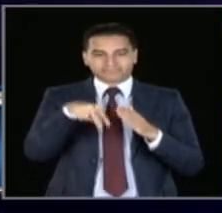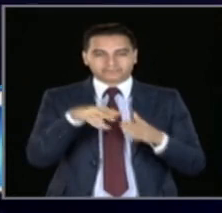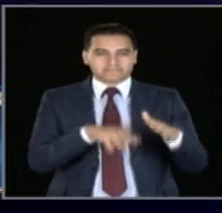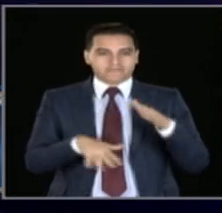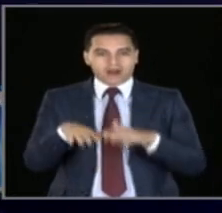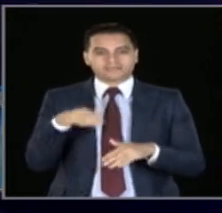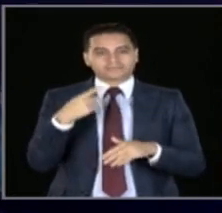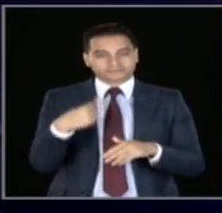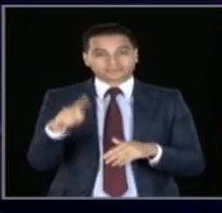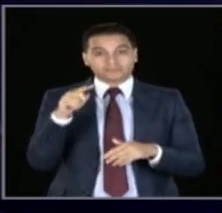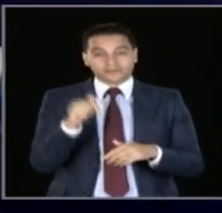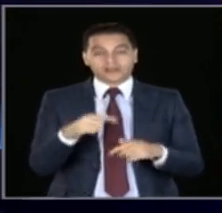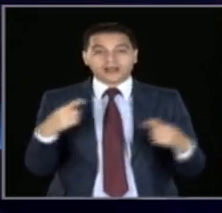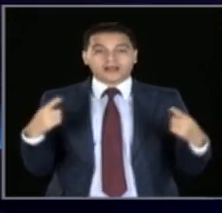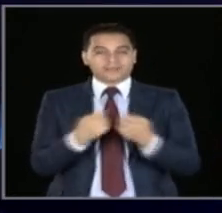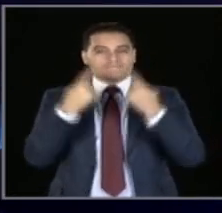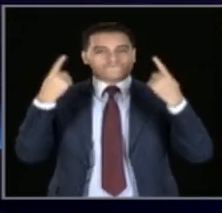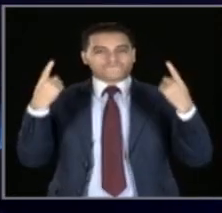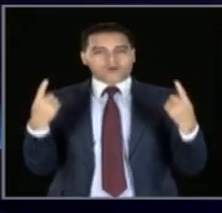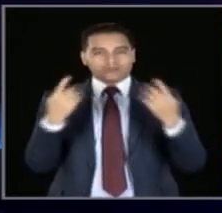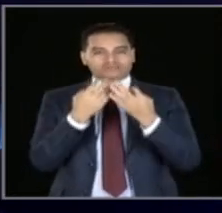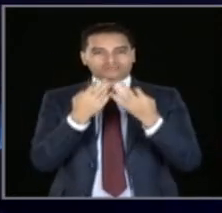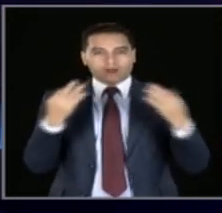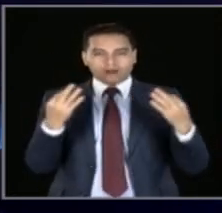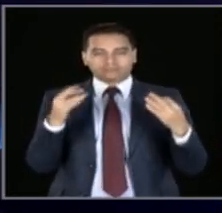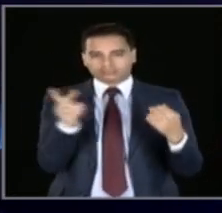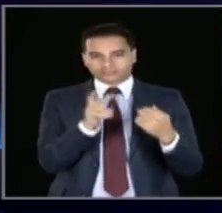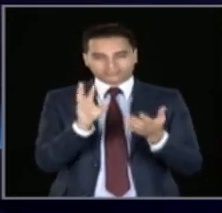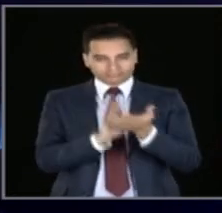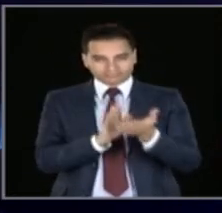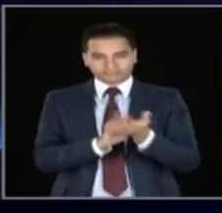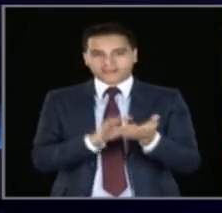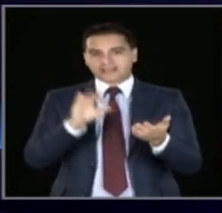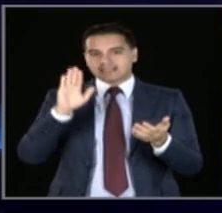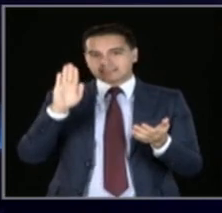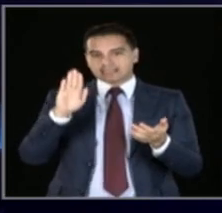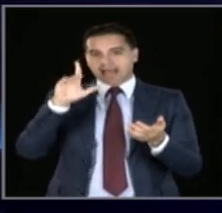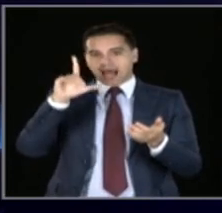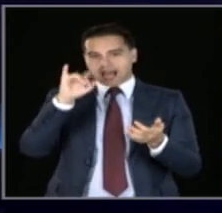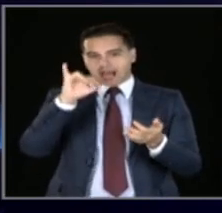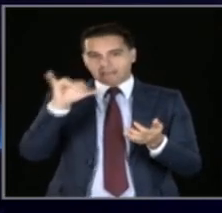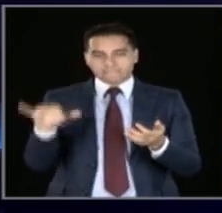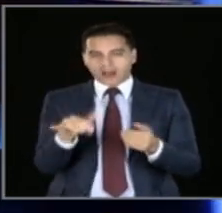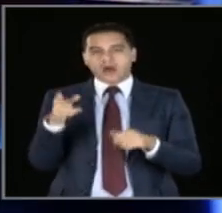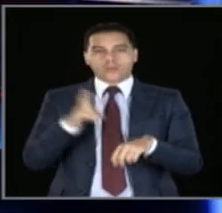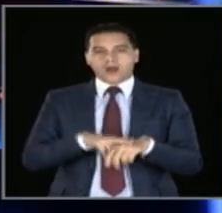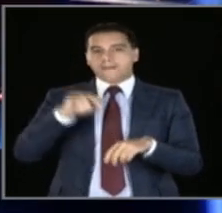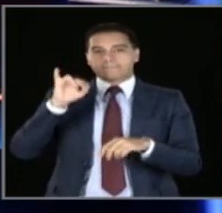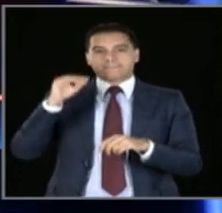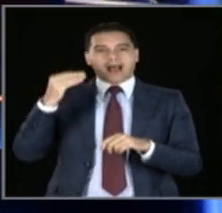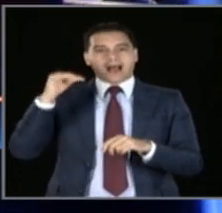الهدف مقابل هدف كلنا نحيي سلمى ومحمد الكليني